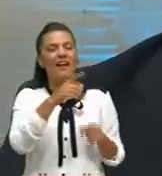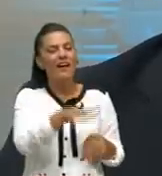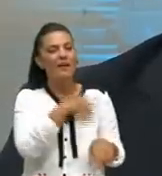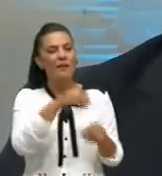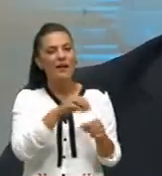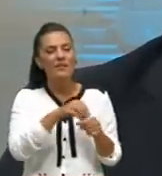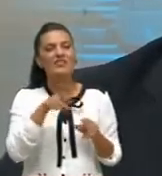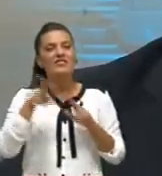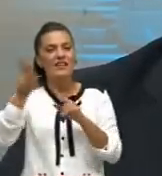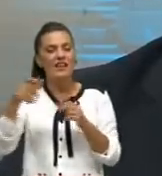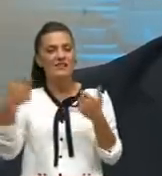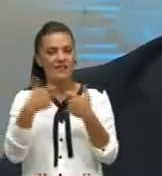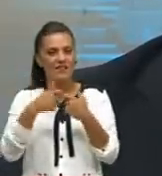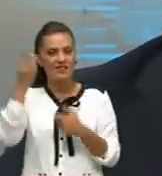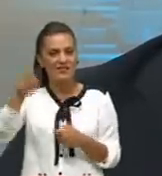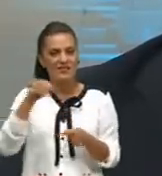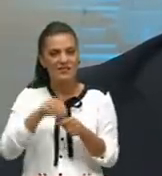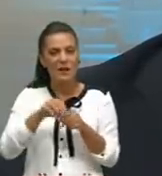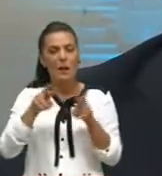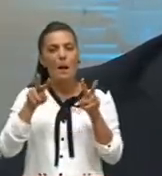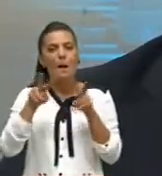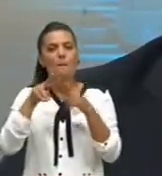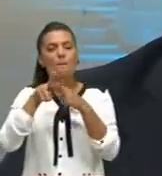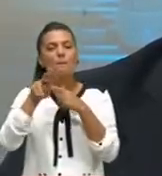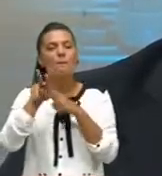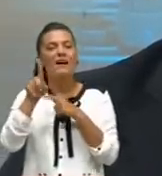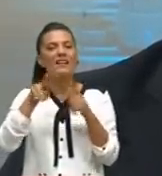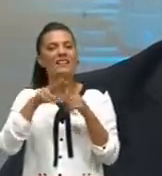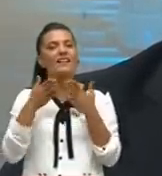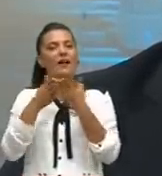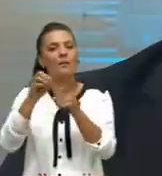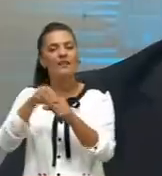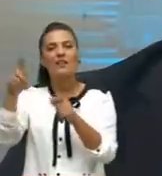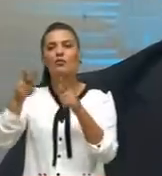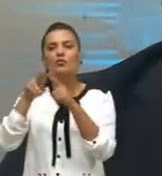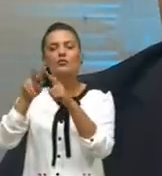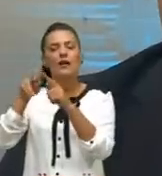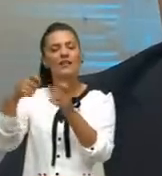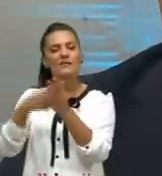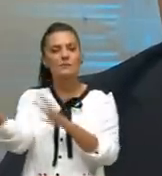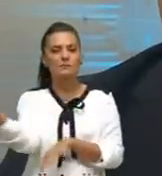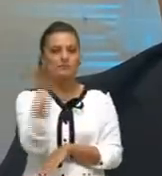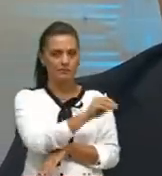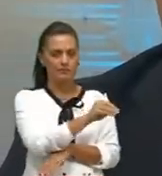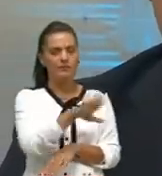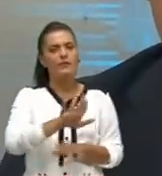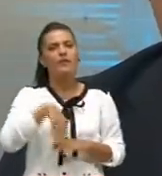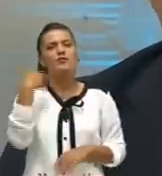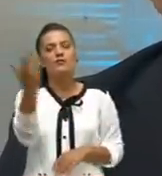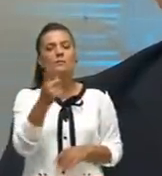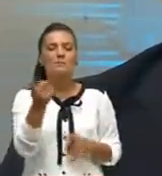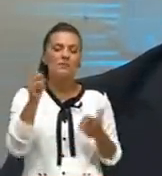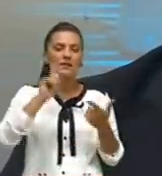Güzel. Çanakkale Savaşı'ndaki mayın gemimiz Nusrat mayın gemisinin adını vermiştik. Evet. Ondan sonra bir